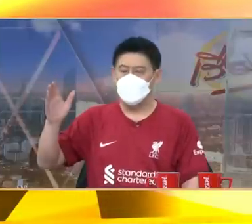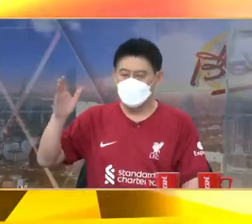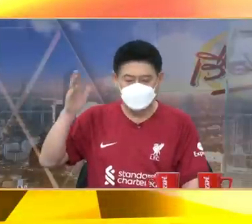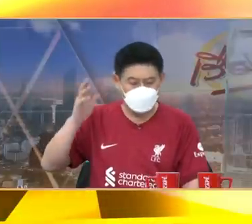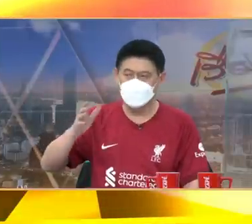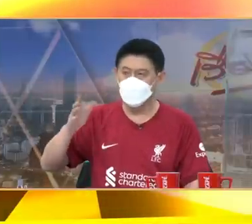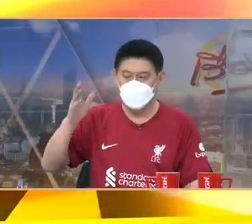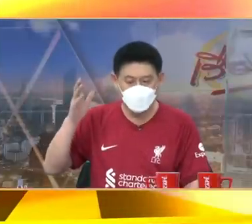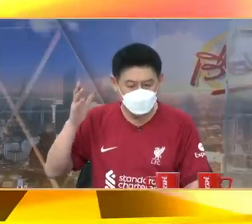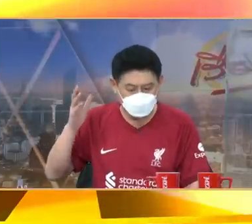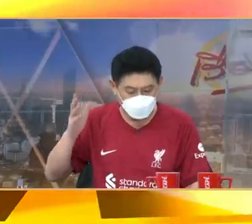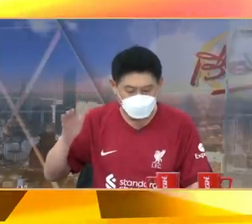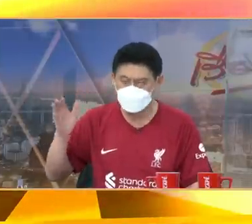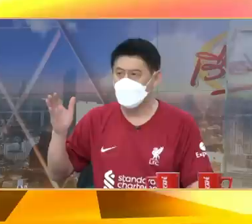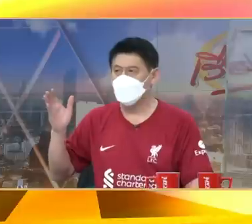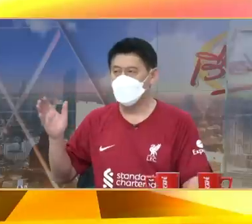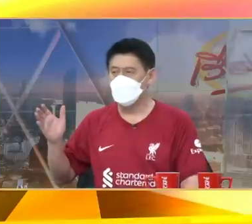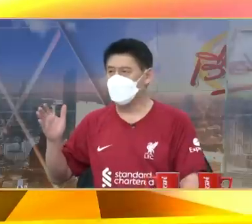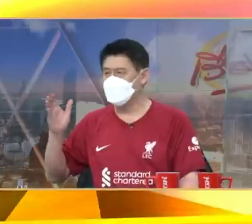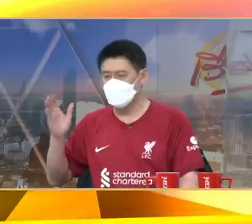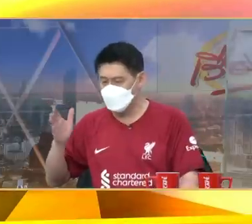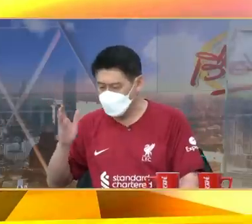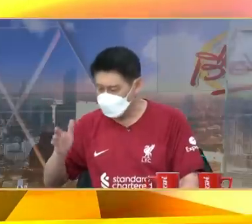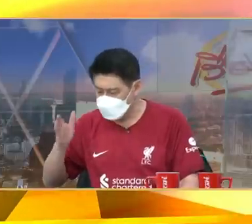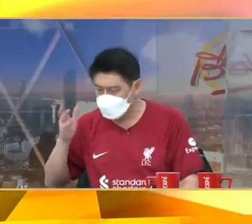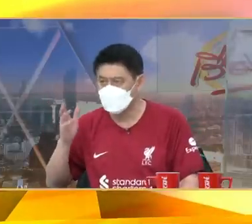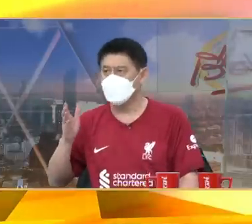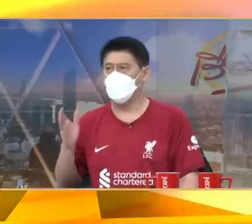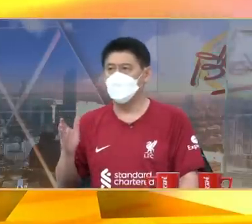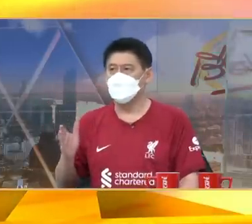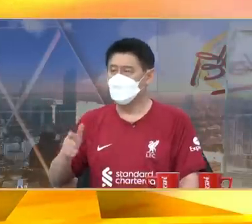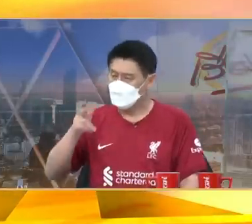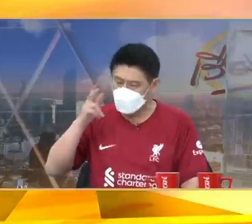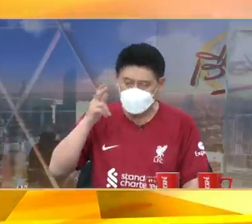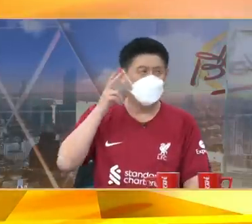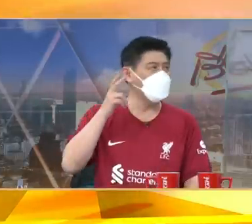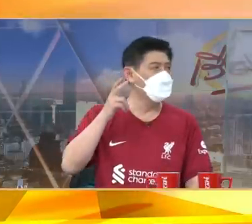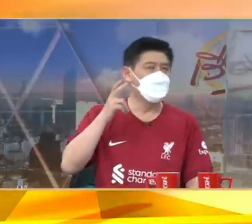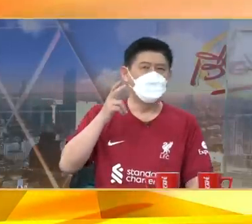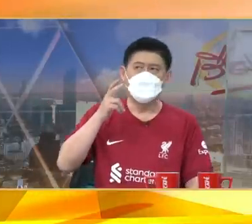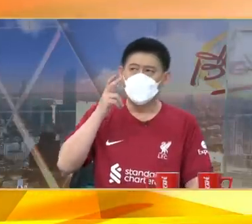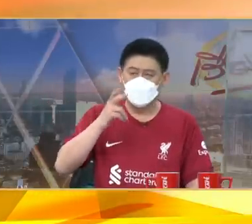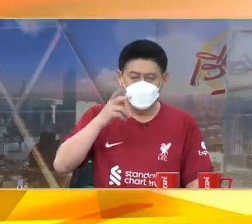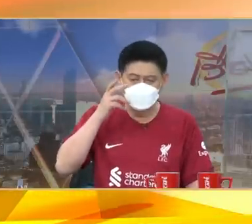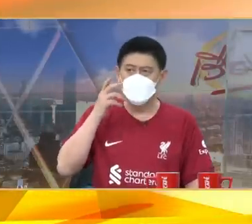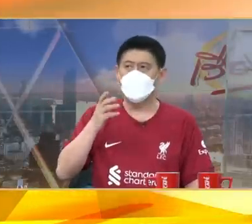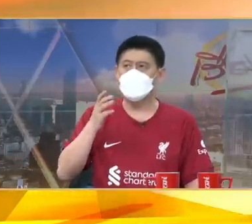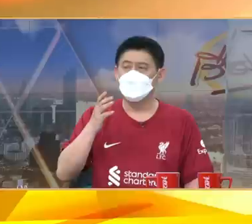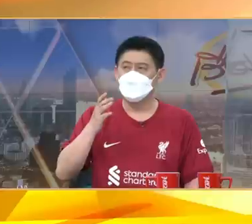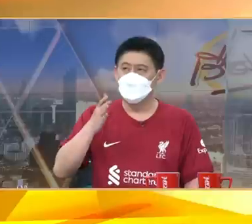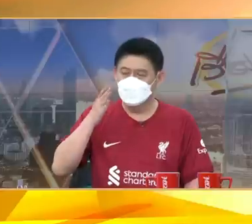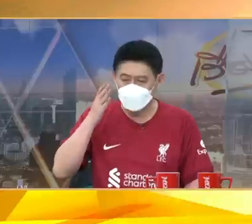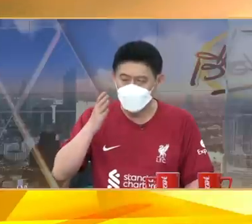มีปัญหาพลังประชารัฐคนไพบูลย์นิติตะวันประธานกรรมาธิการก็ยืนยันเมื่อวานนี้ก็ยังยืนยันอยู่ /ร้อยเพราะมันต้อง